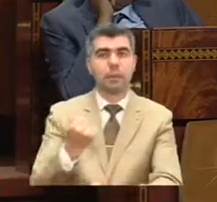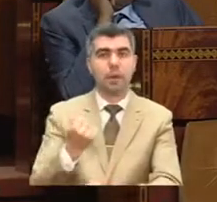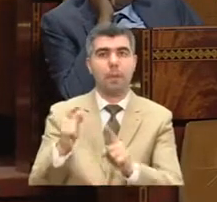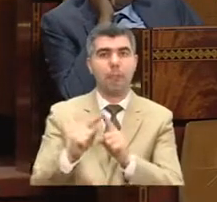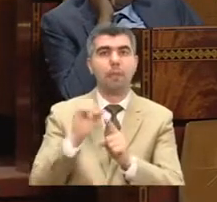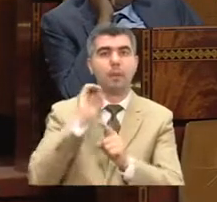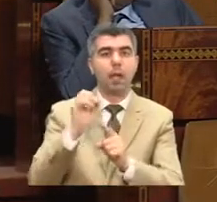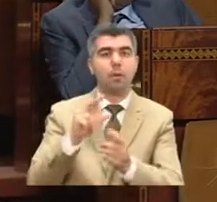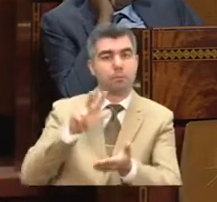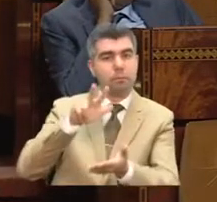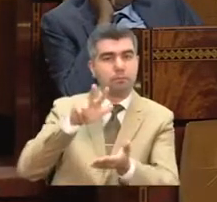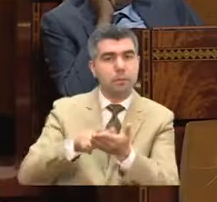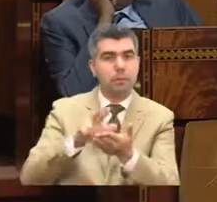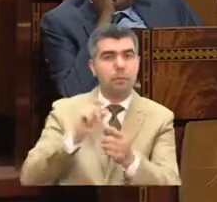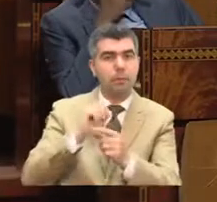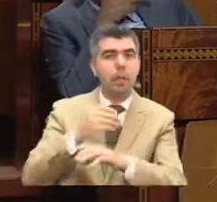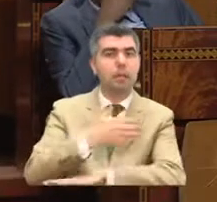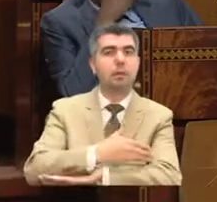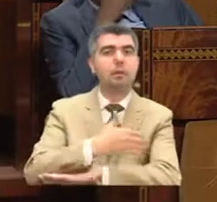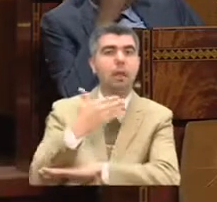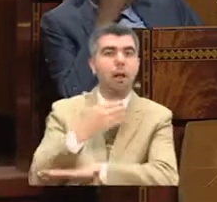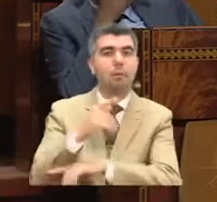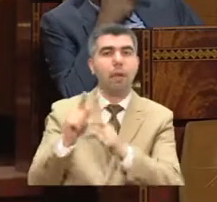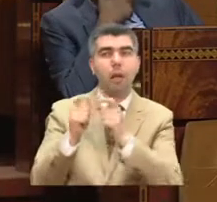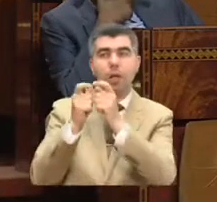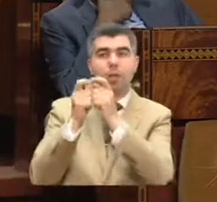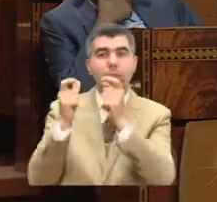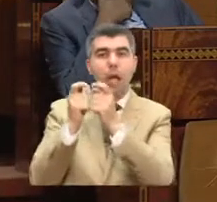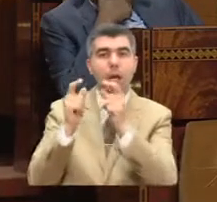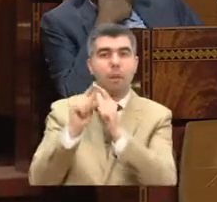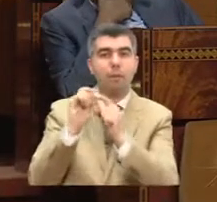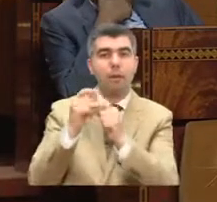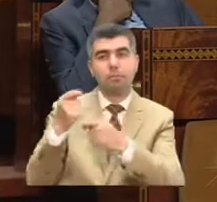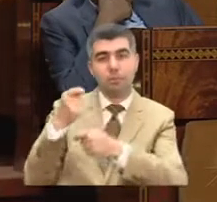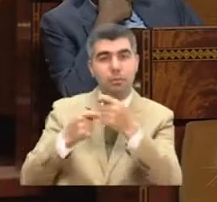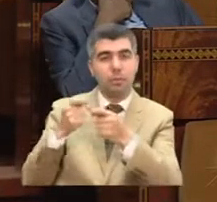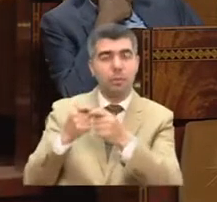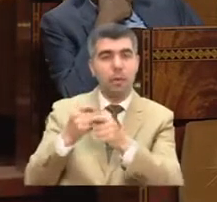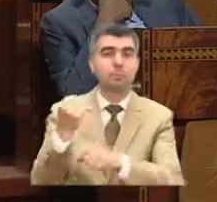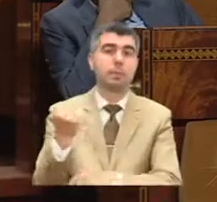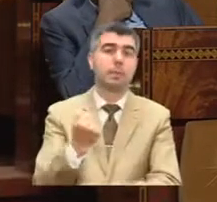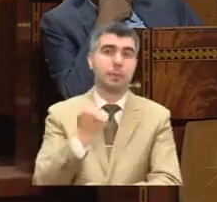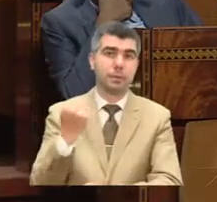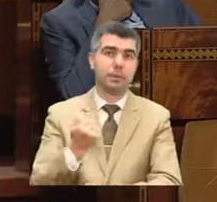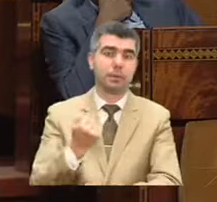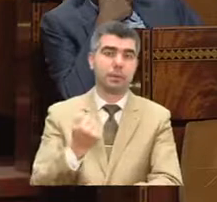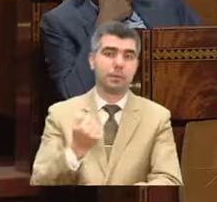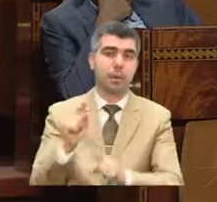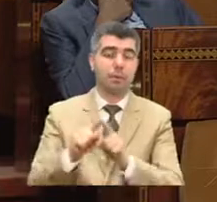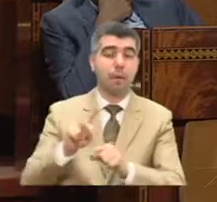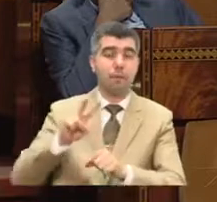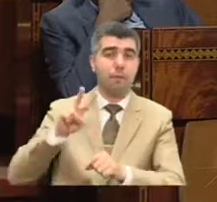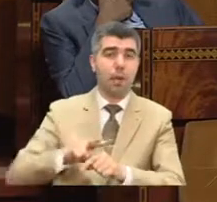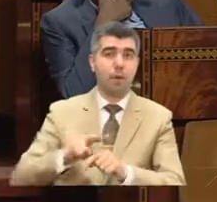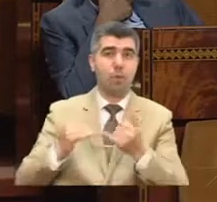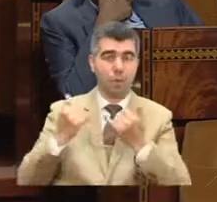رخص الاستيراد والتصدير عن طريق بوابة بورتنيت. اليوم سيدة الوزيرة يوجد تأخير كبير، ربما